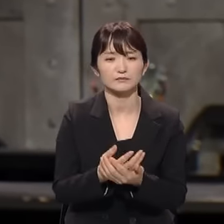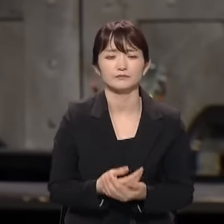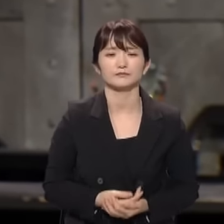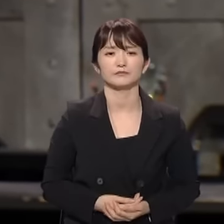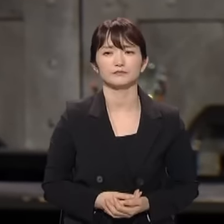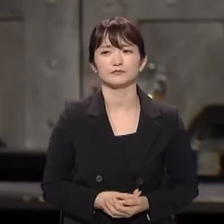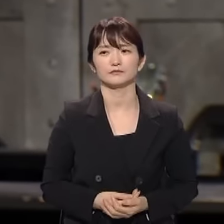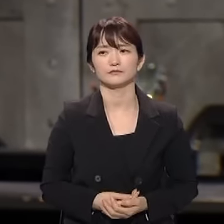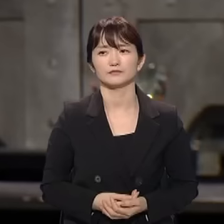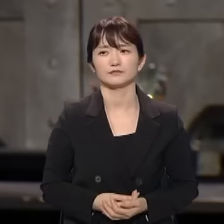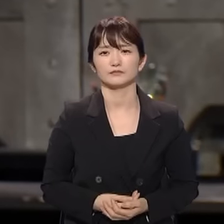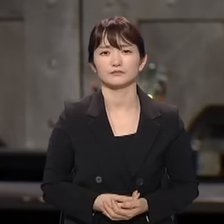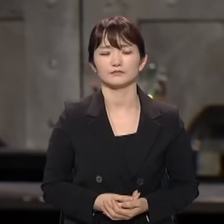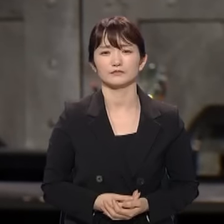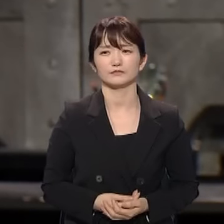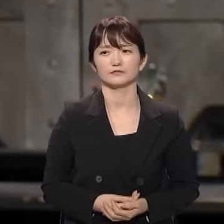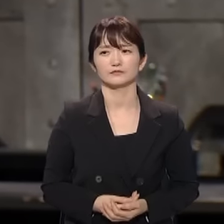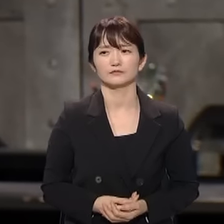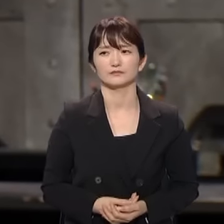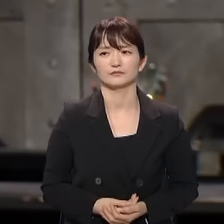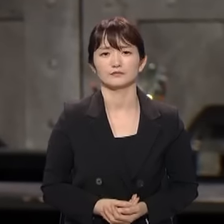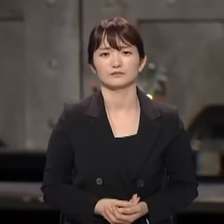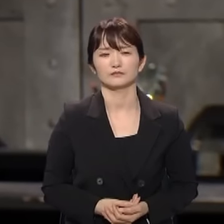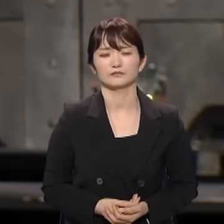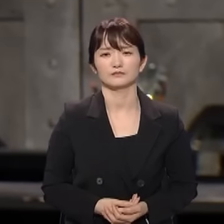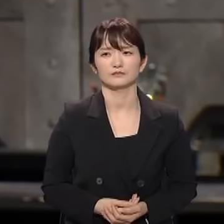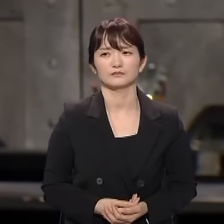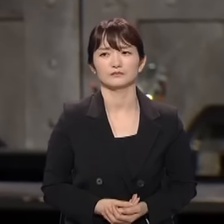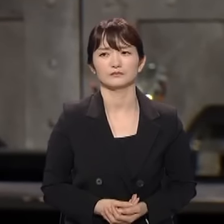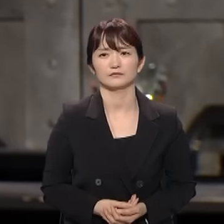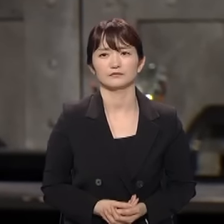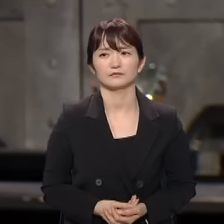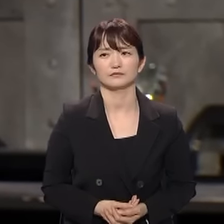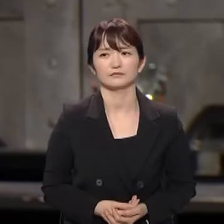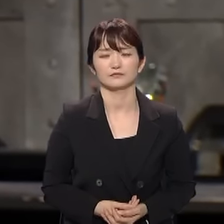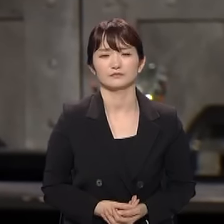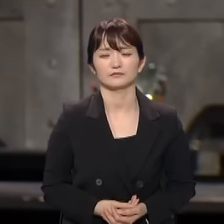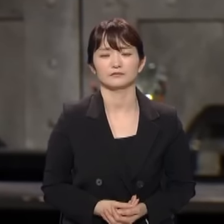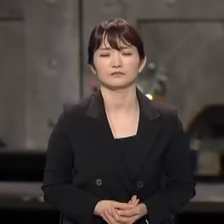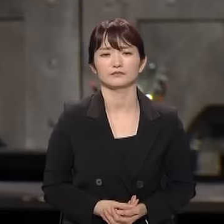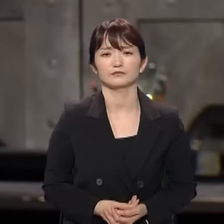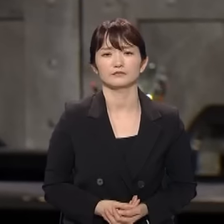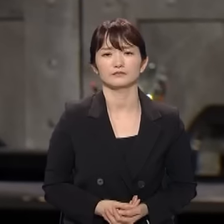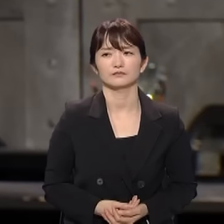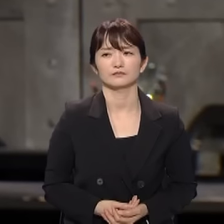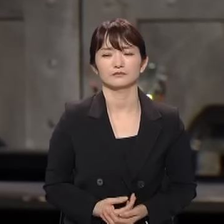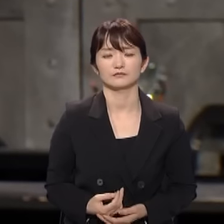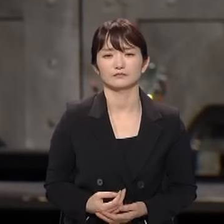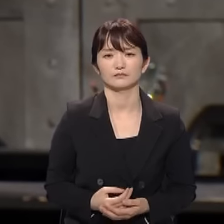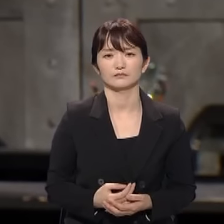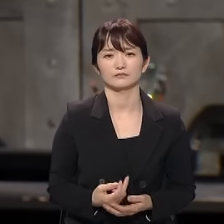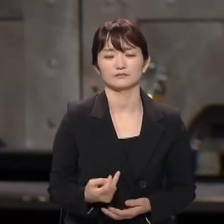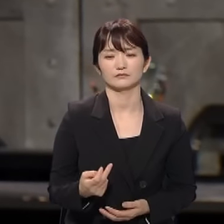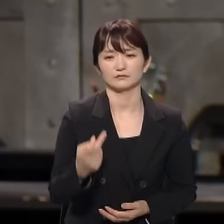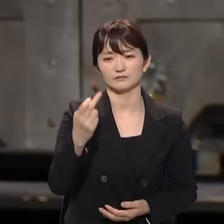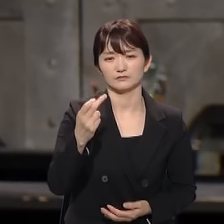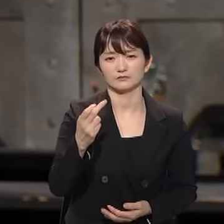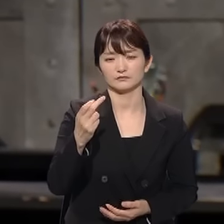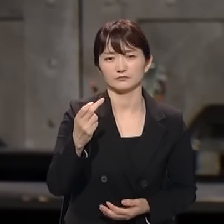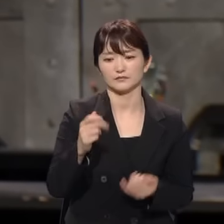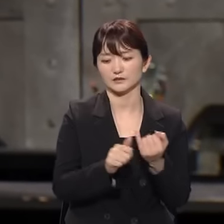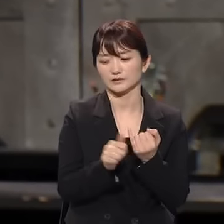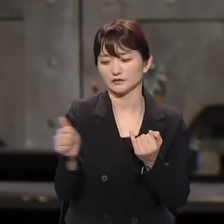아, 박서방 얘기를 좀 그렇죠. 할게. 뭐 이렇게. 우리가 이제 형님 그러고 이제 같이 가는 거잖아요. 형님하고 이 남편하고 둘이